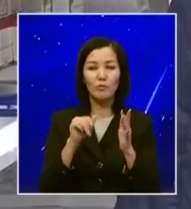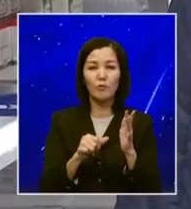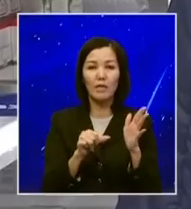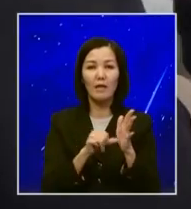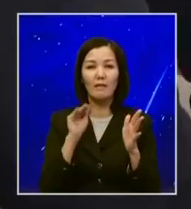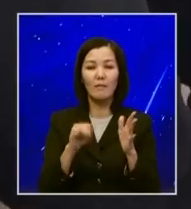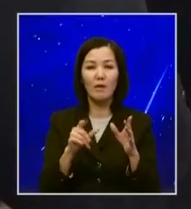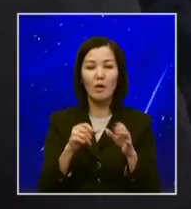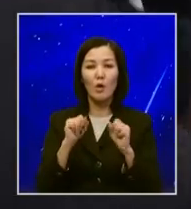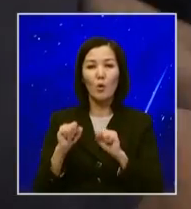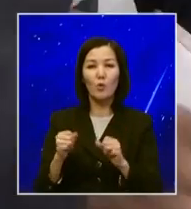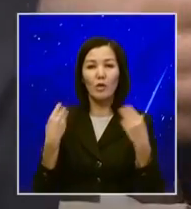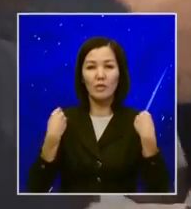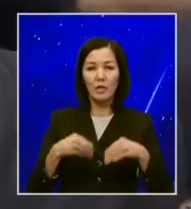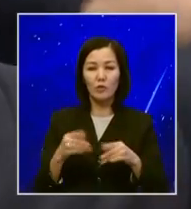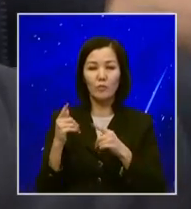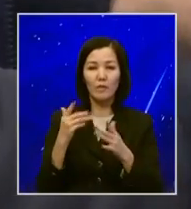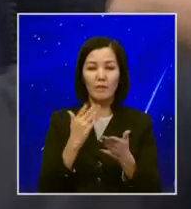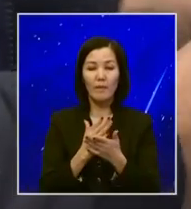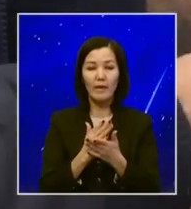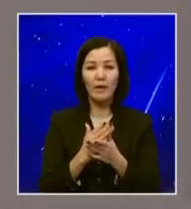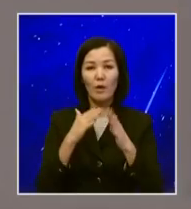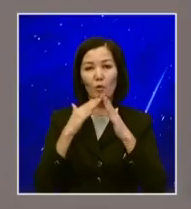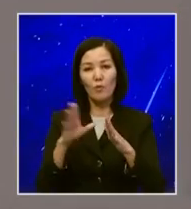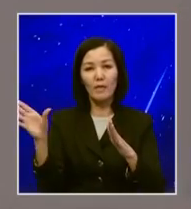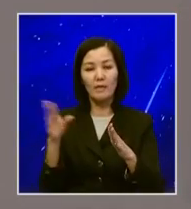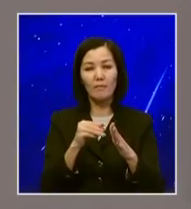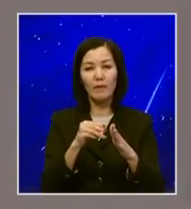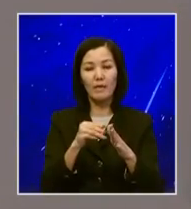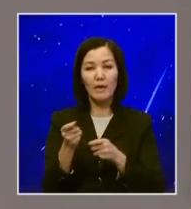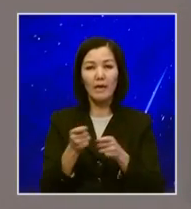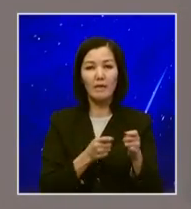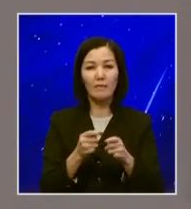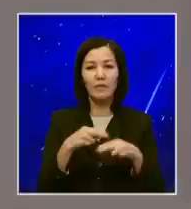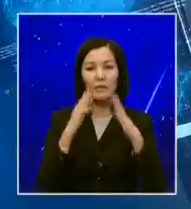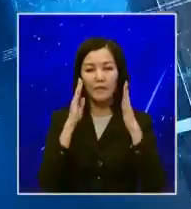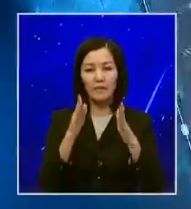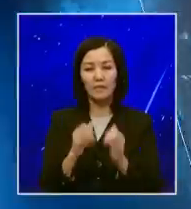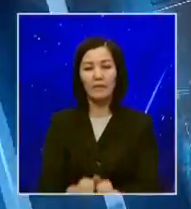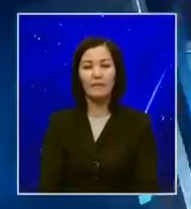74,6 мың қорғаныс костюмдері сақтаулы. Қоймалар тегіс, әкімдік өкілдері назарында.